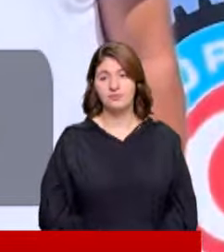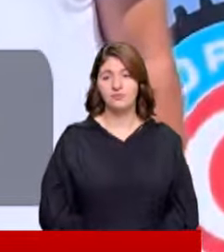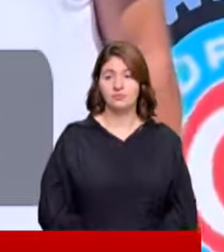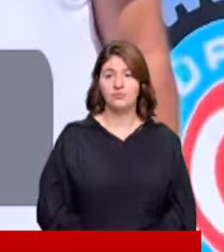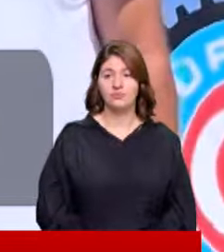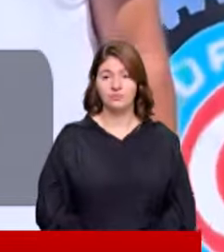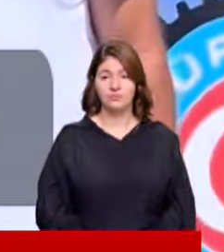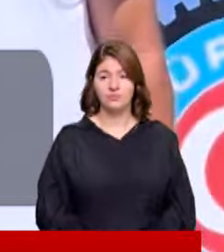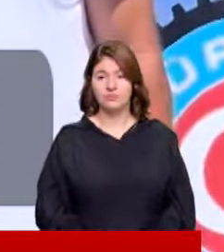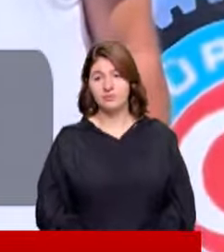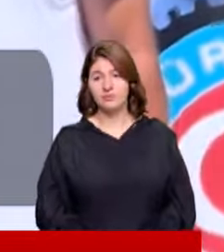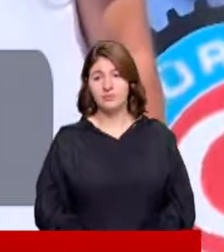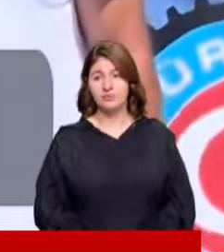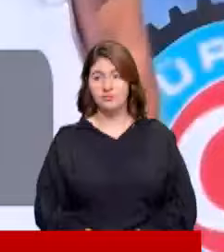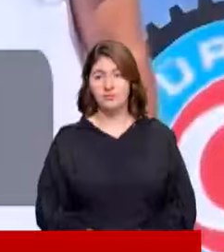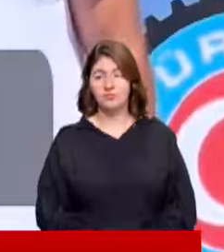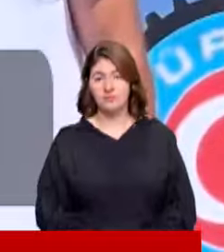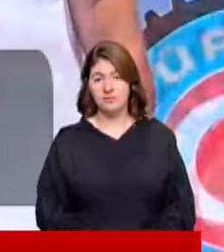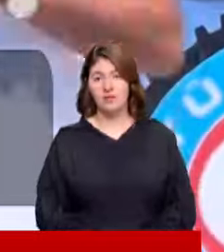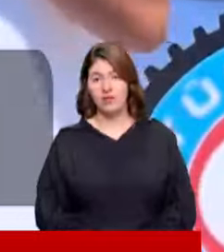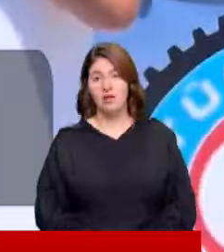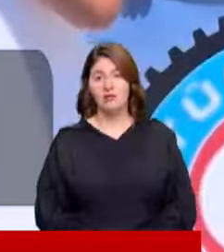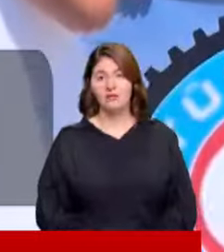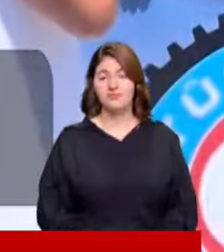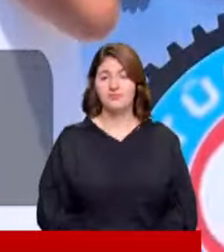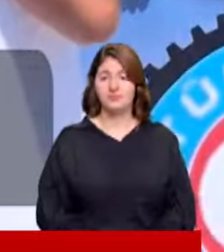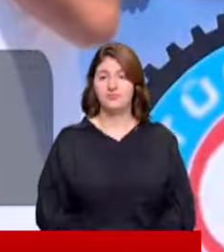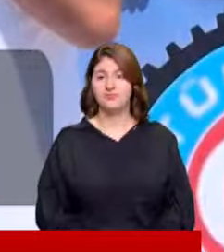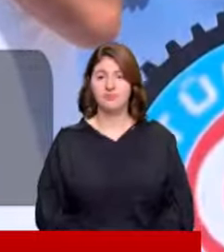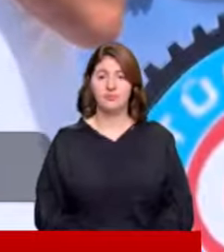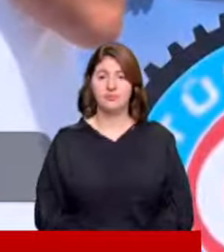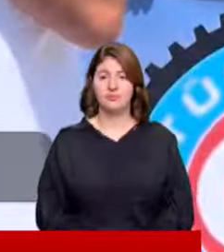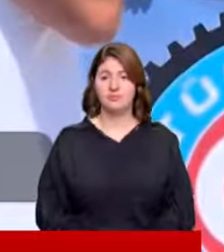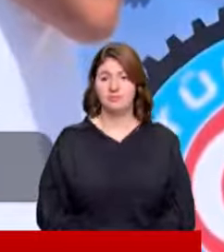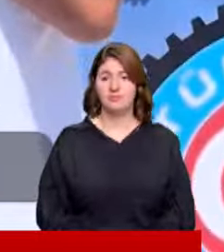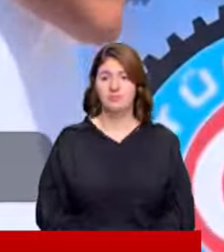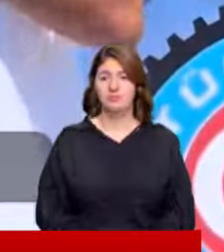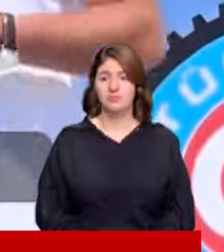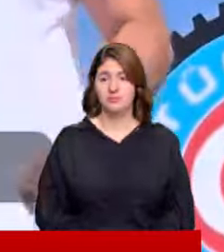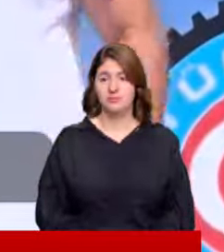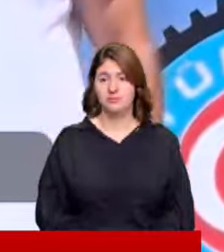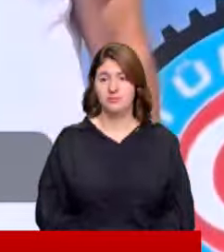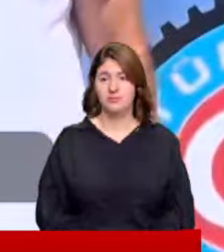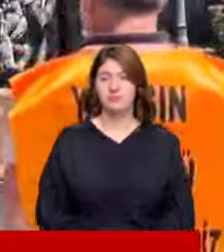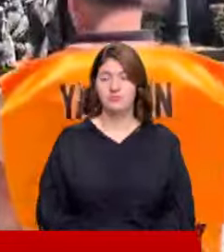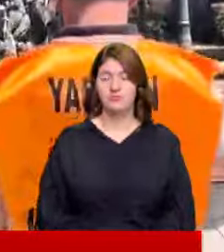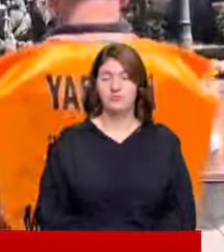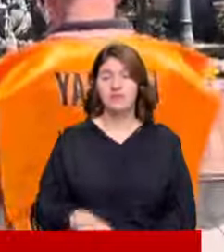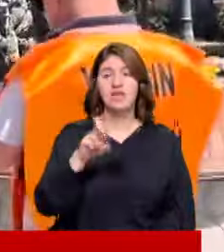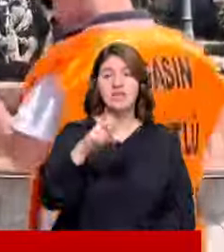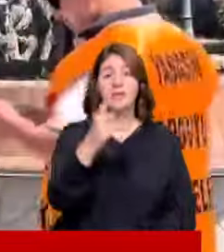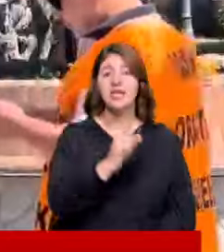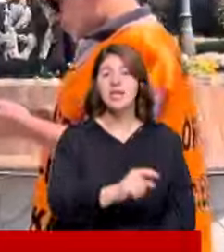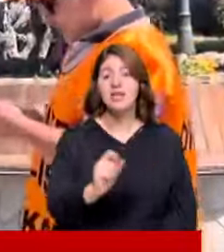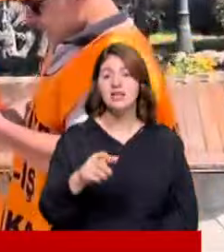diğer haklarının kaldırılması kabul edilemez. Toplu iş sözleşmesi bile elde edilmiş kazanımlardır. 81